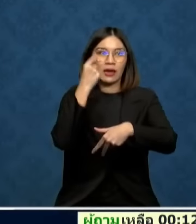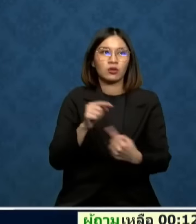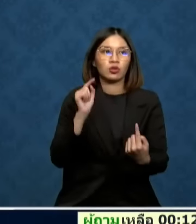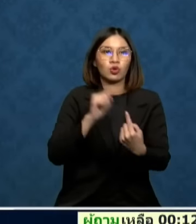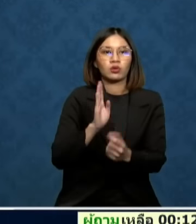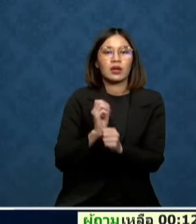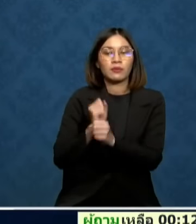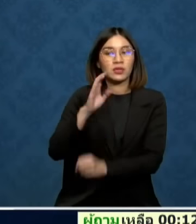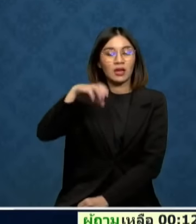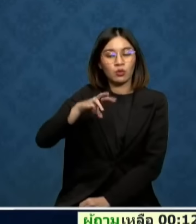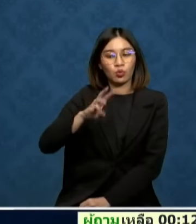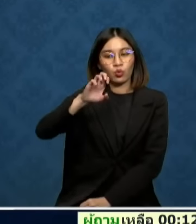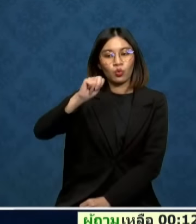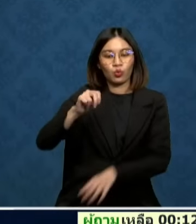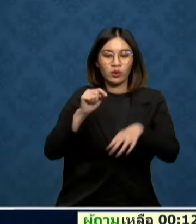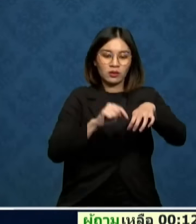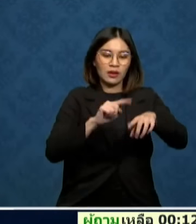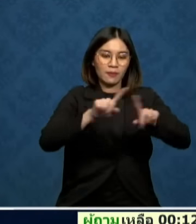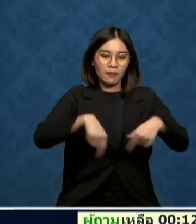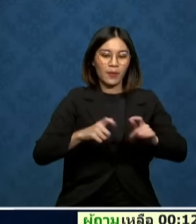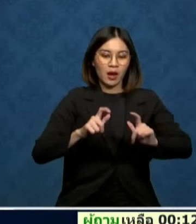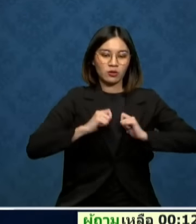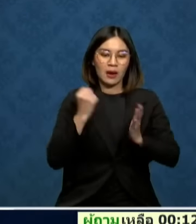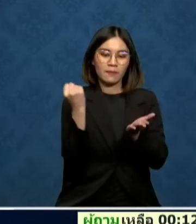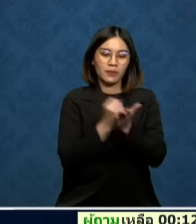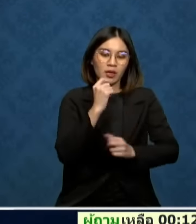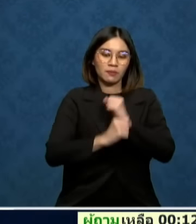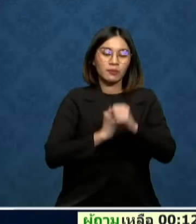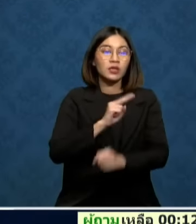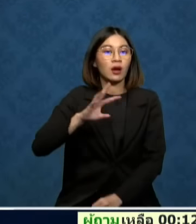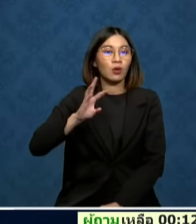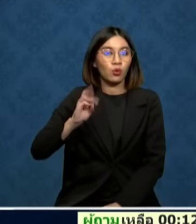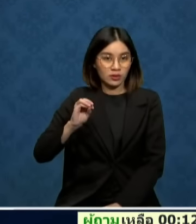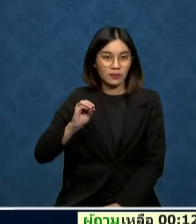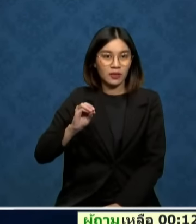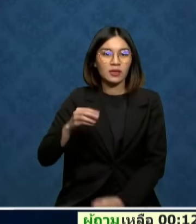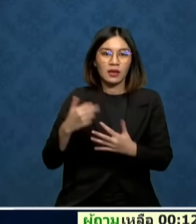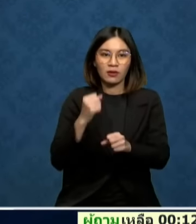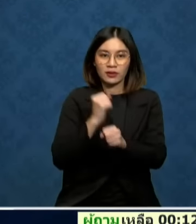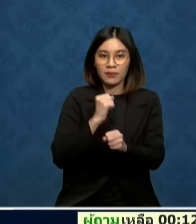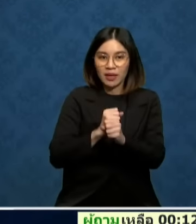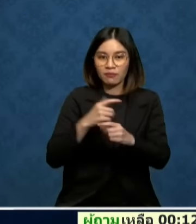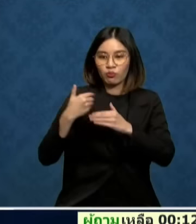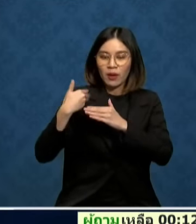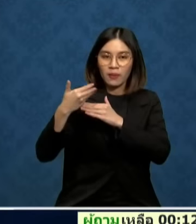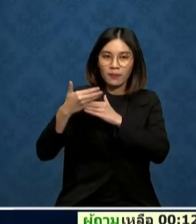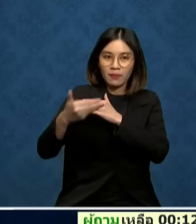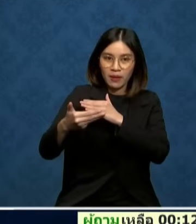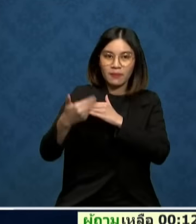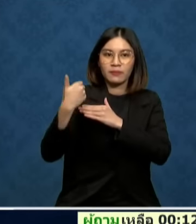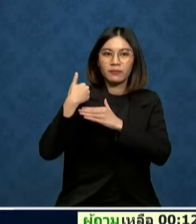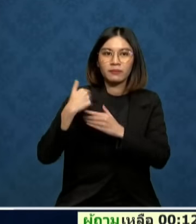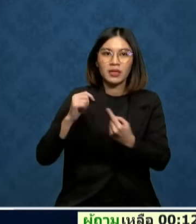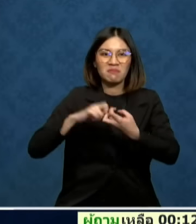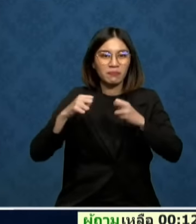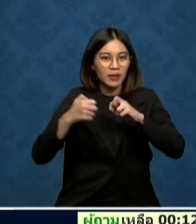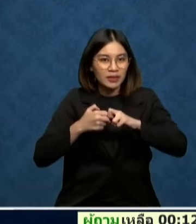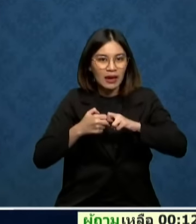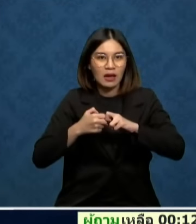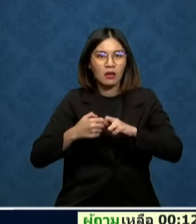เซสได้เกิดขึ้นนะคะจากใบอนุญาตประกอบกิจการตั้งแต่ปี2560ค่ะแล้วก็ประกอบกิจการมาจนได้มีปัญหานะคะไม่